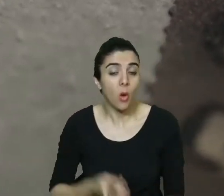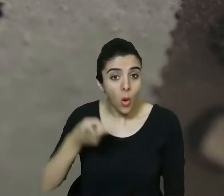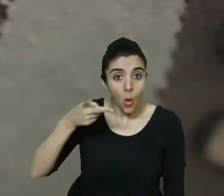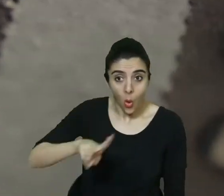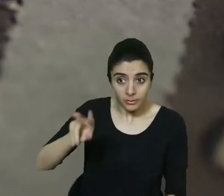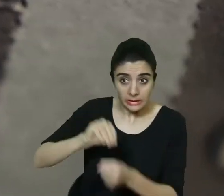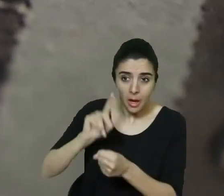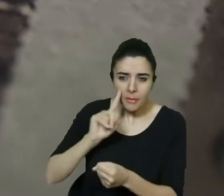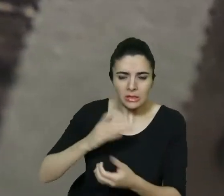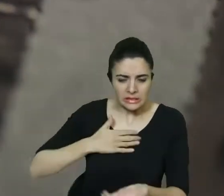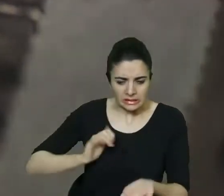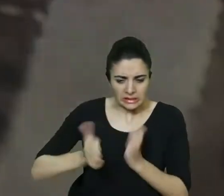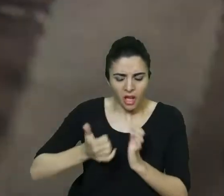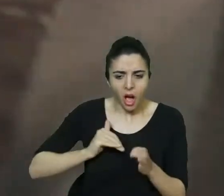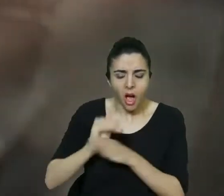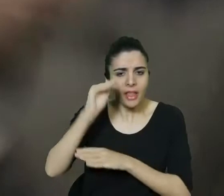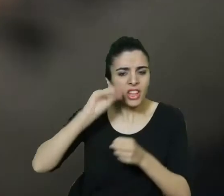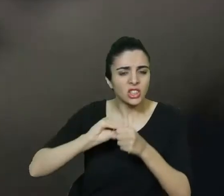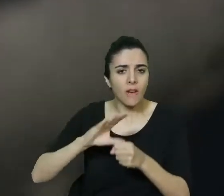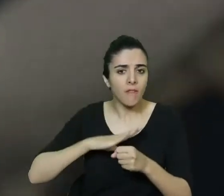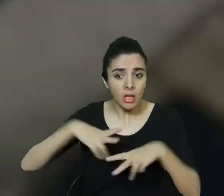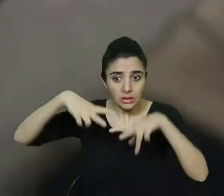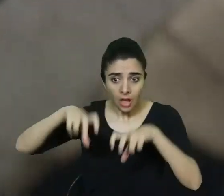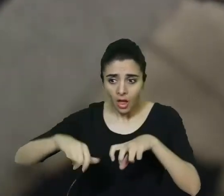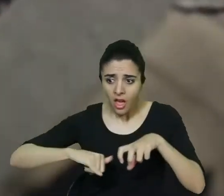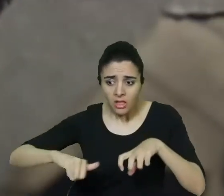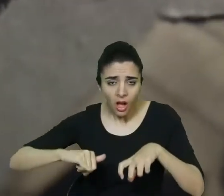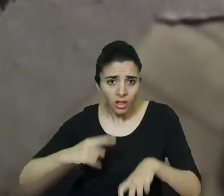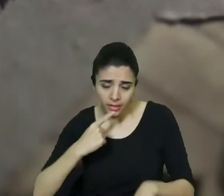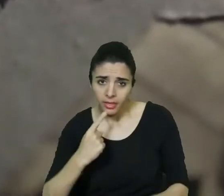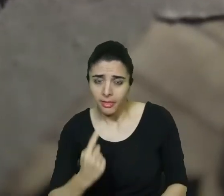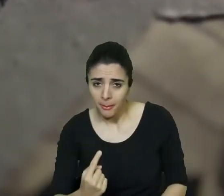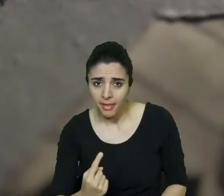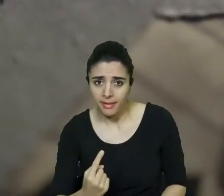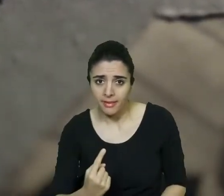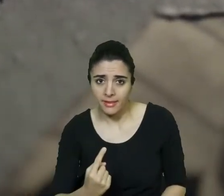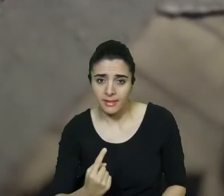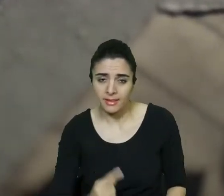Ölüm sıkışmış aramıza, sandalyenin dibinde mi?